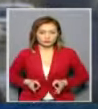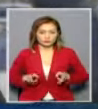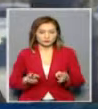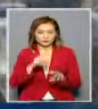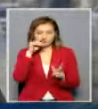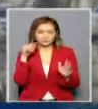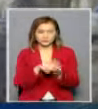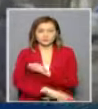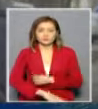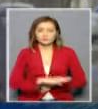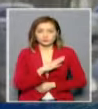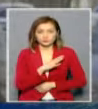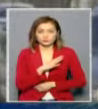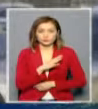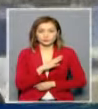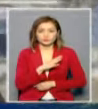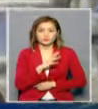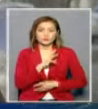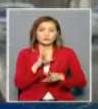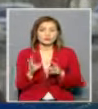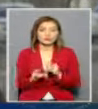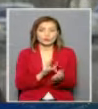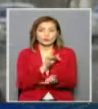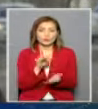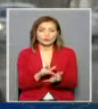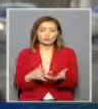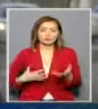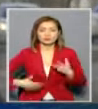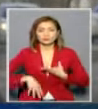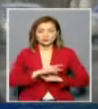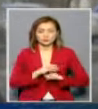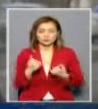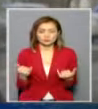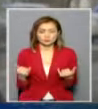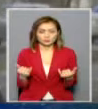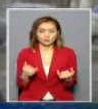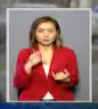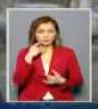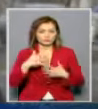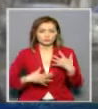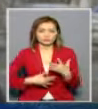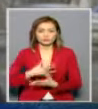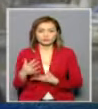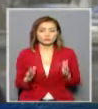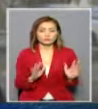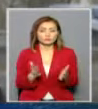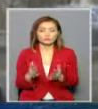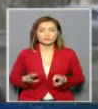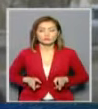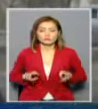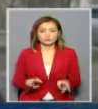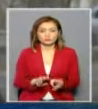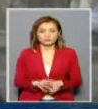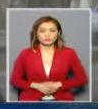большие у нас движения. Во всех областях у нас сейчас видится, что творят наши террористы,